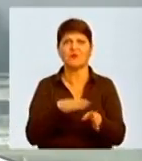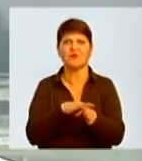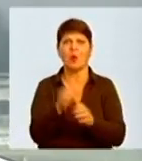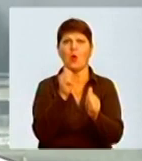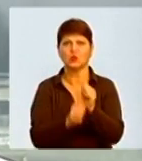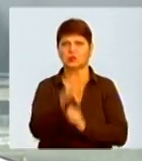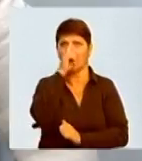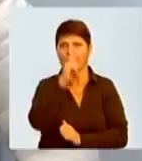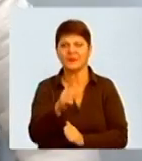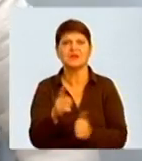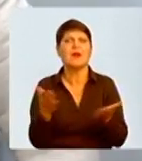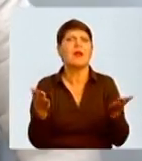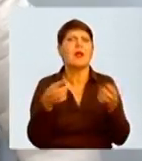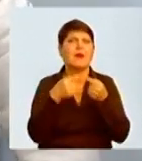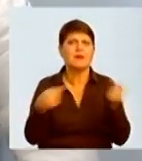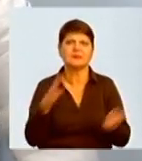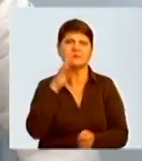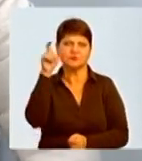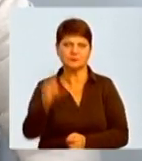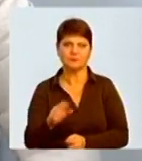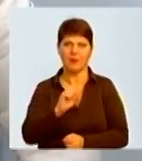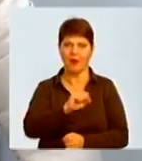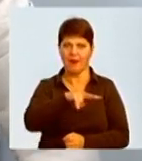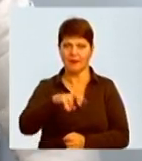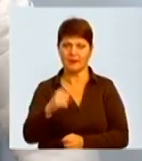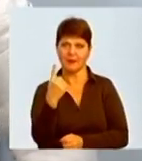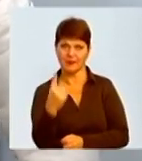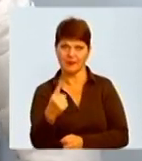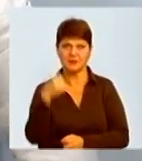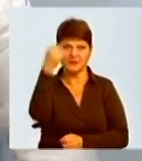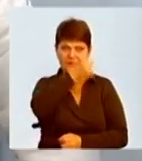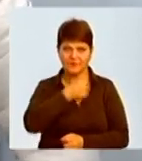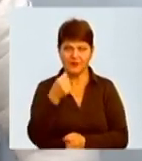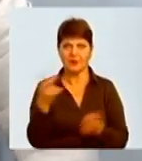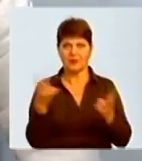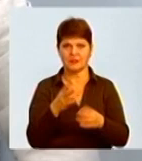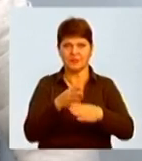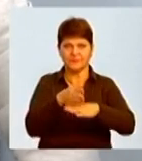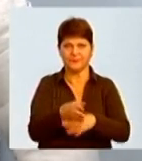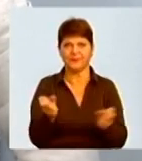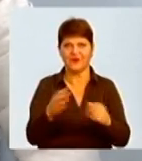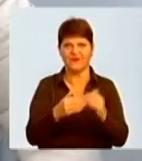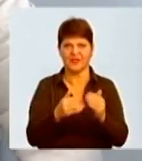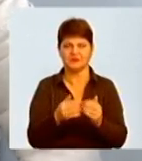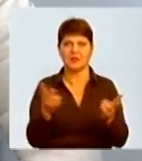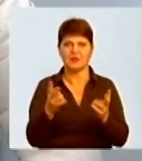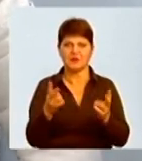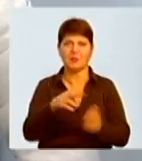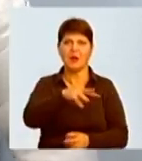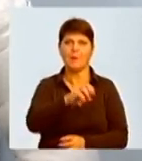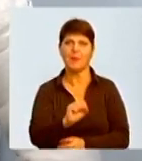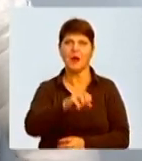місяць будь-якій жінці. Але раз в рік треба відвідувати фахівців, треба відвідувати мамолога,